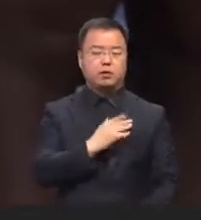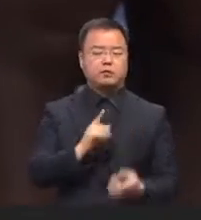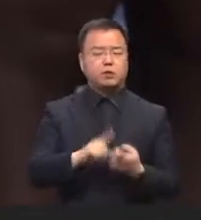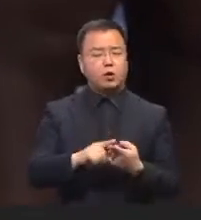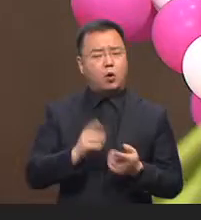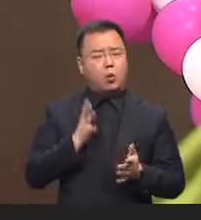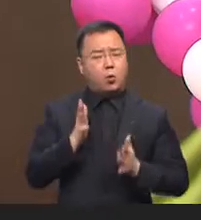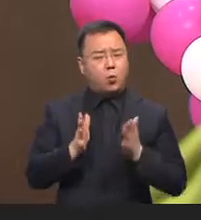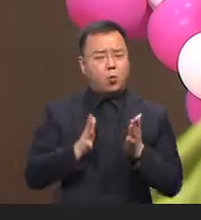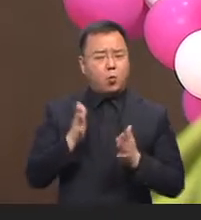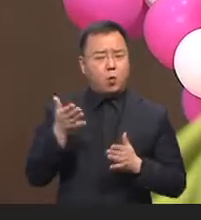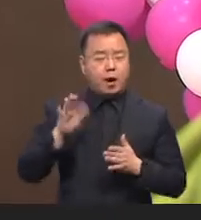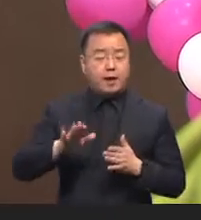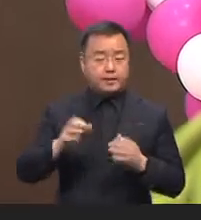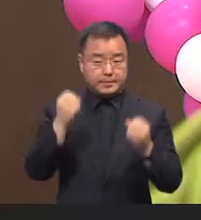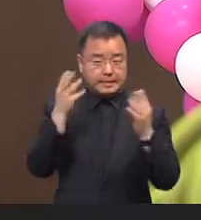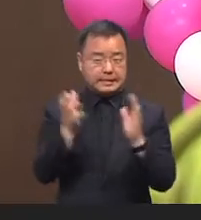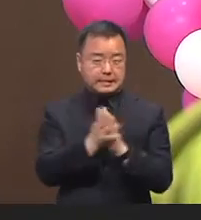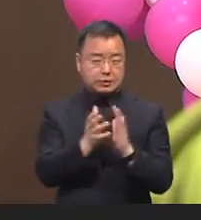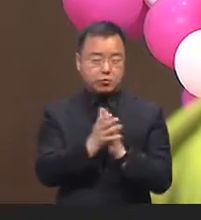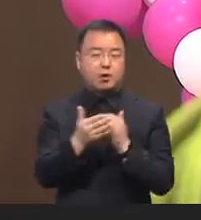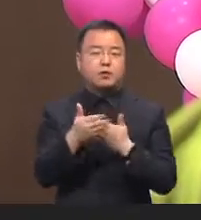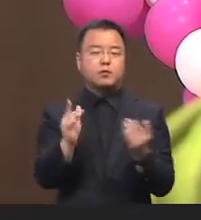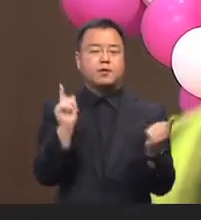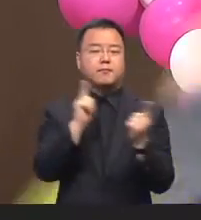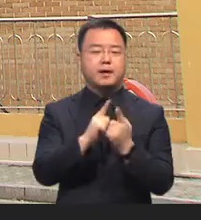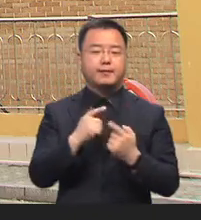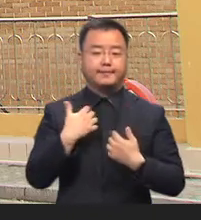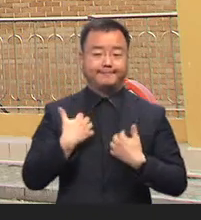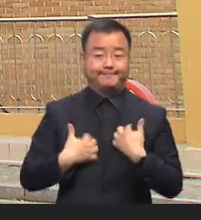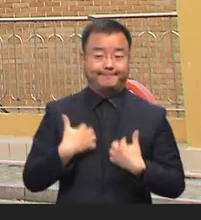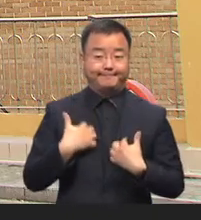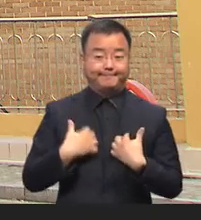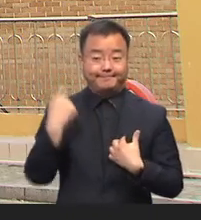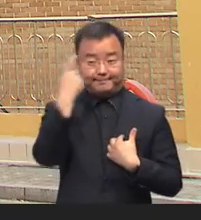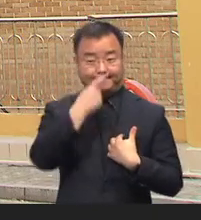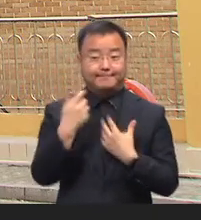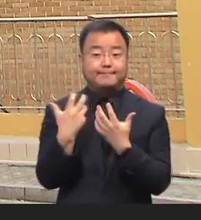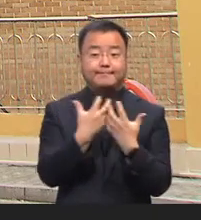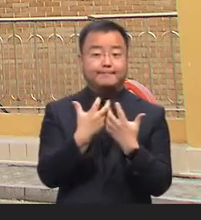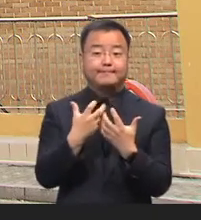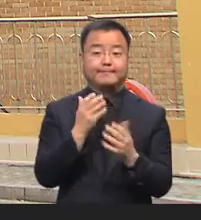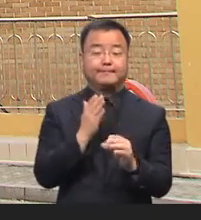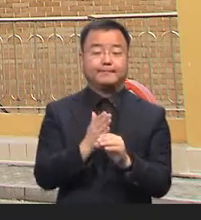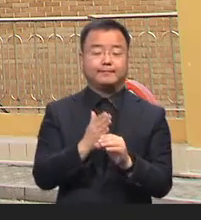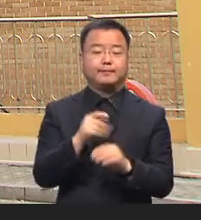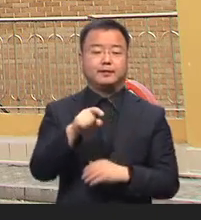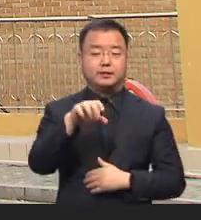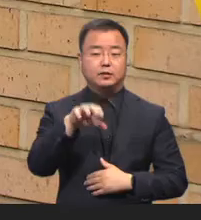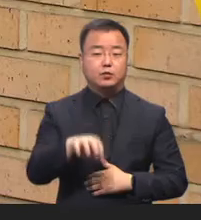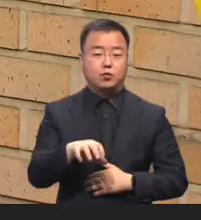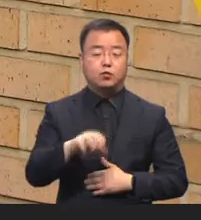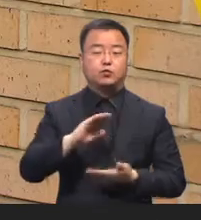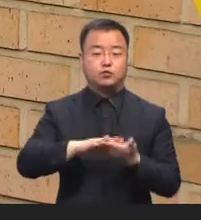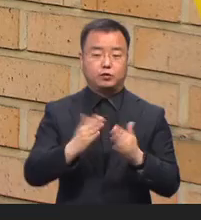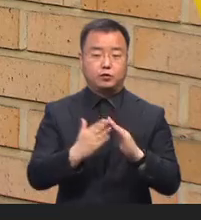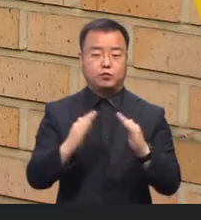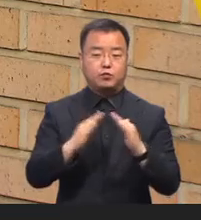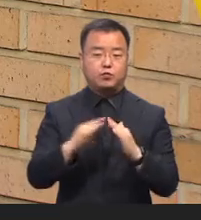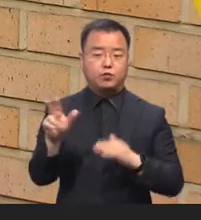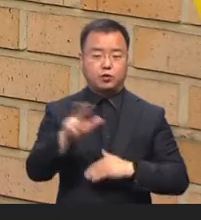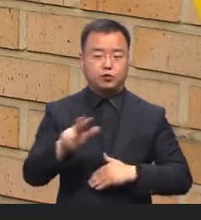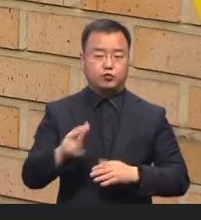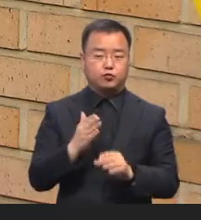친구와 교실을 맞는 기쁨이 얼굴에 가득합니다 이 유치원은 전국 최초로 문을 연 매입형 유치원